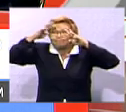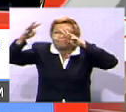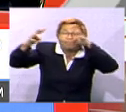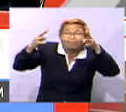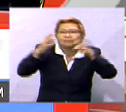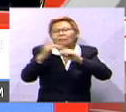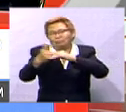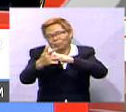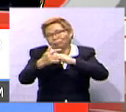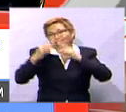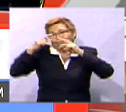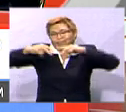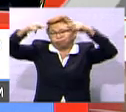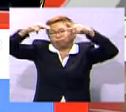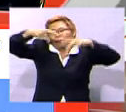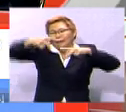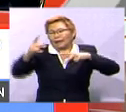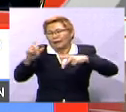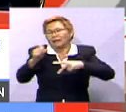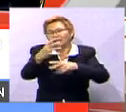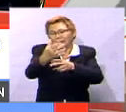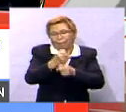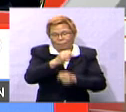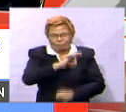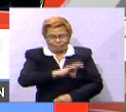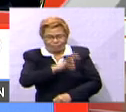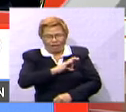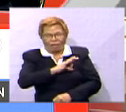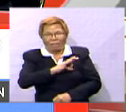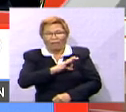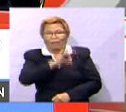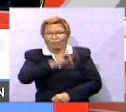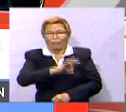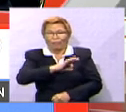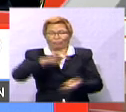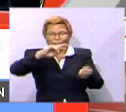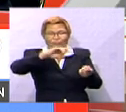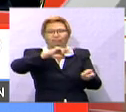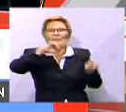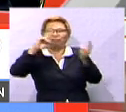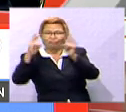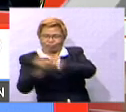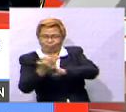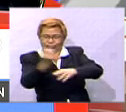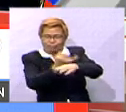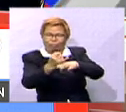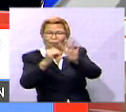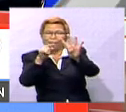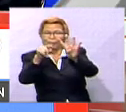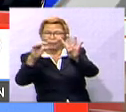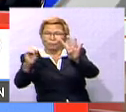yang digunapakai PKS sekaligus meraih faedah daripada ledakan revolusi perindustrian